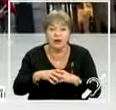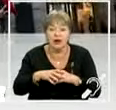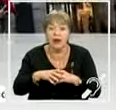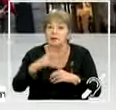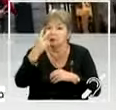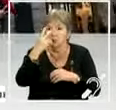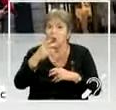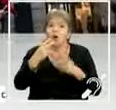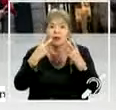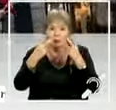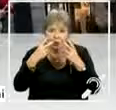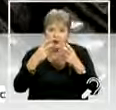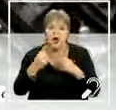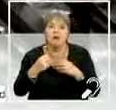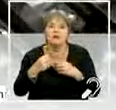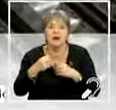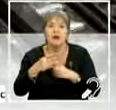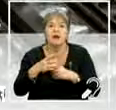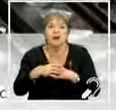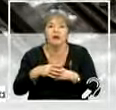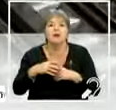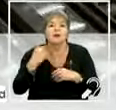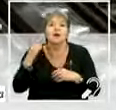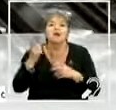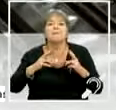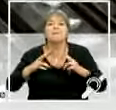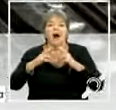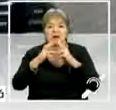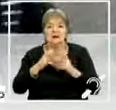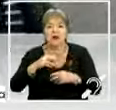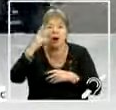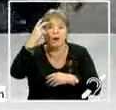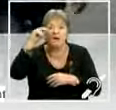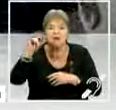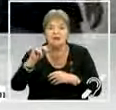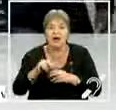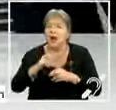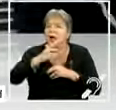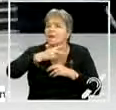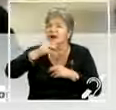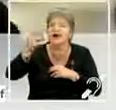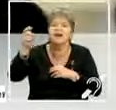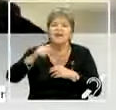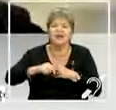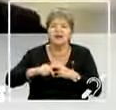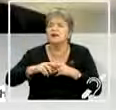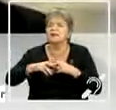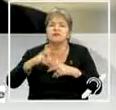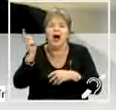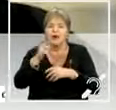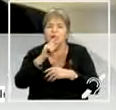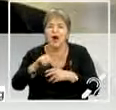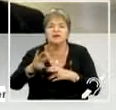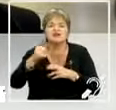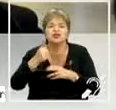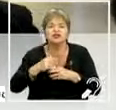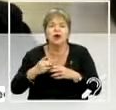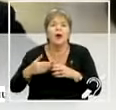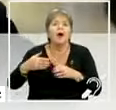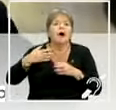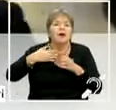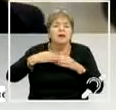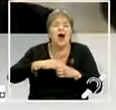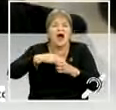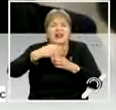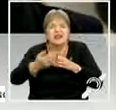de Gaulle, cele două mari porți aeriene din Paris, au anunțat zboruri anulate și întârzieri. Bon, en fait, cette grève vraiment